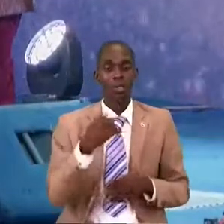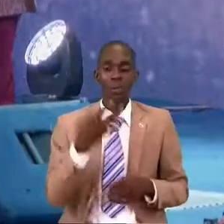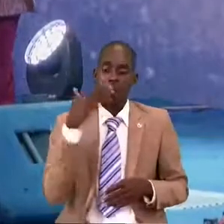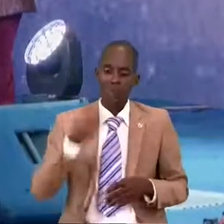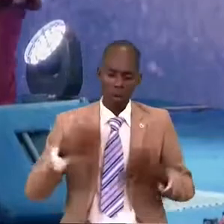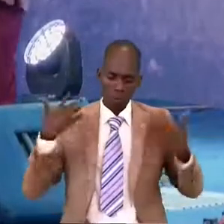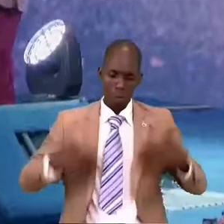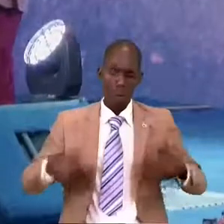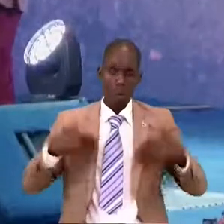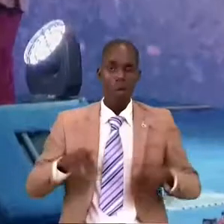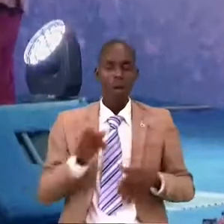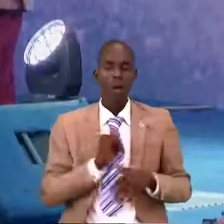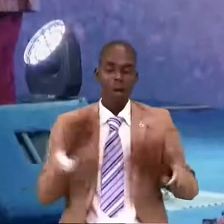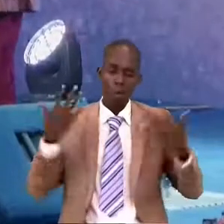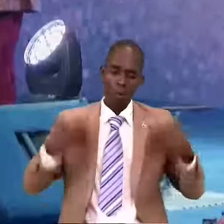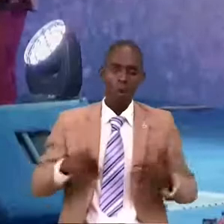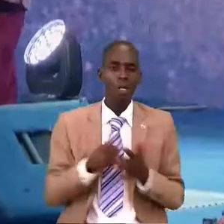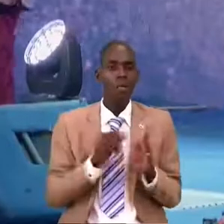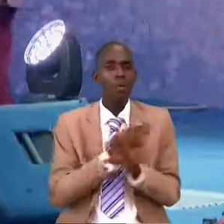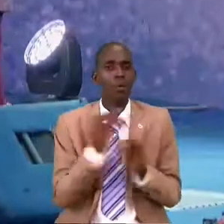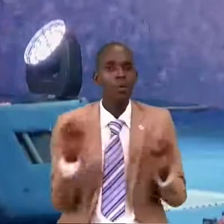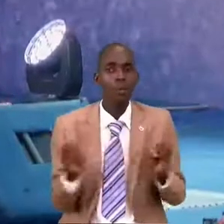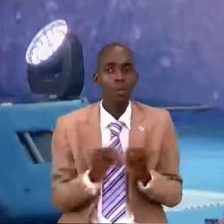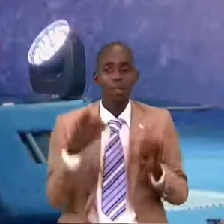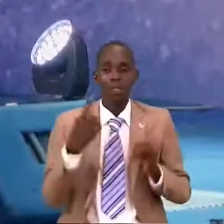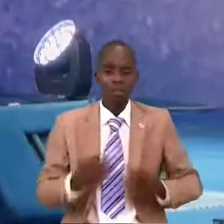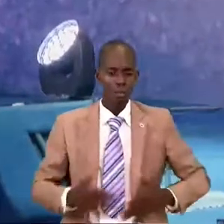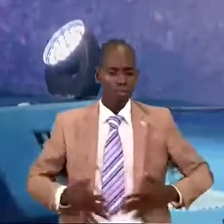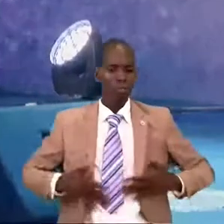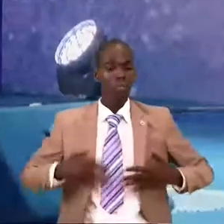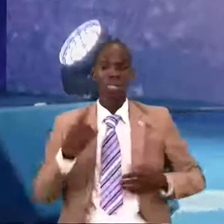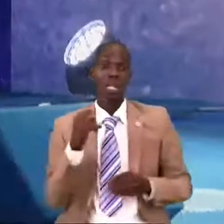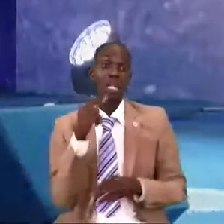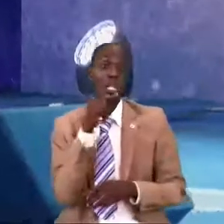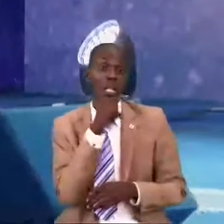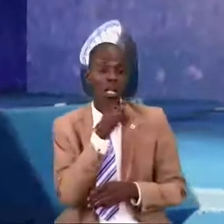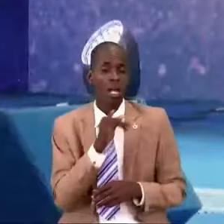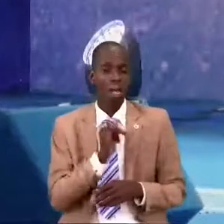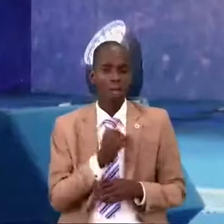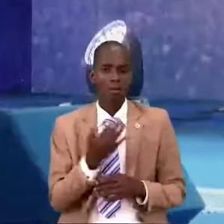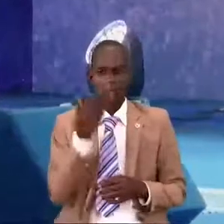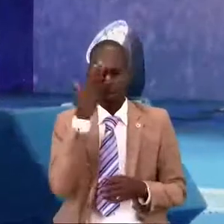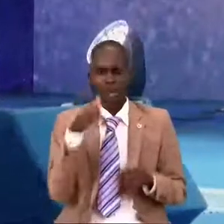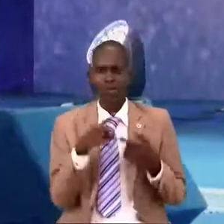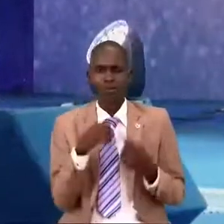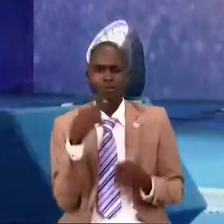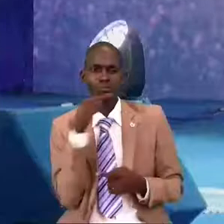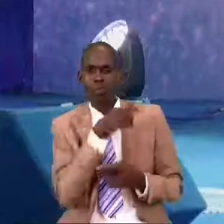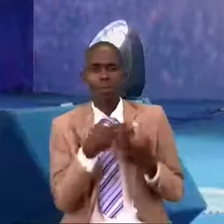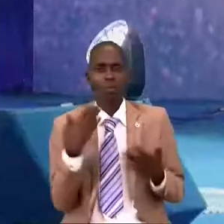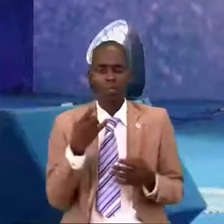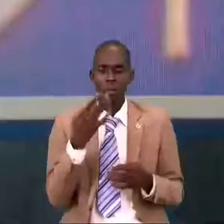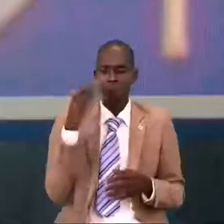disais, le mal que je pratiquais, je ne les pratique plus. Ça, c'est